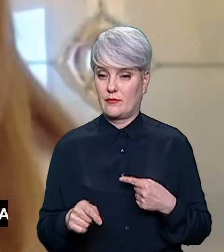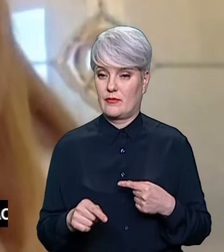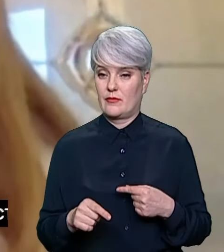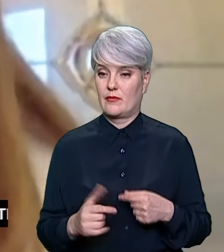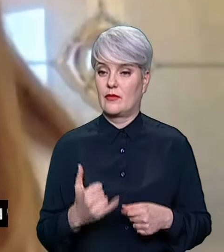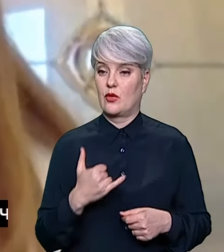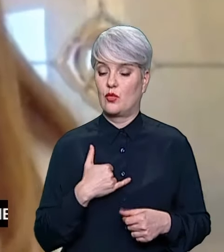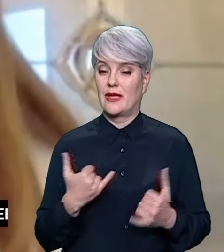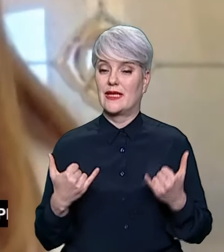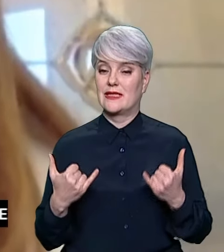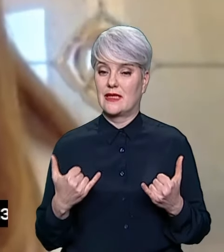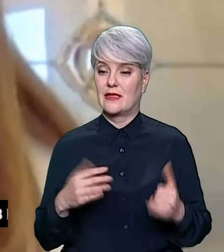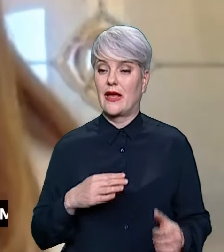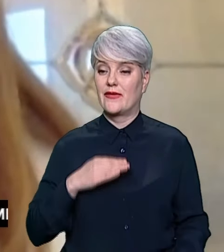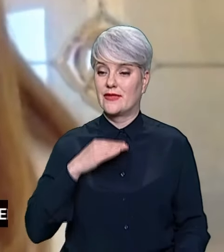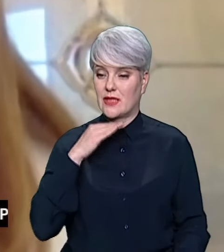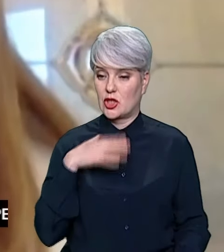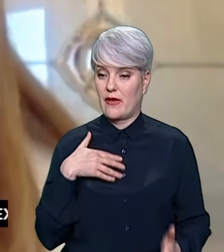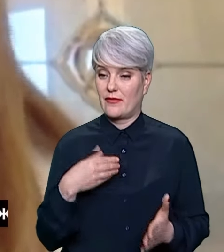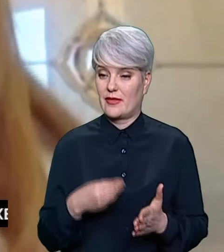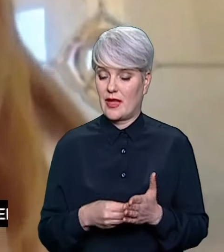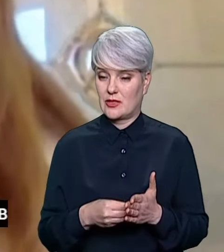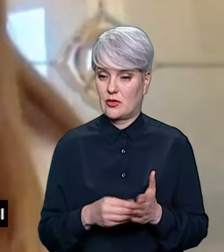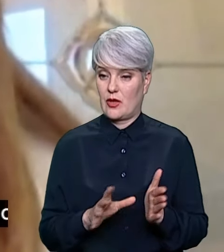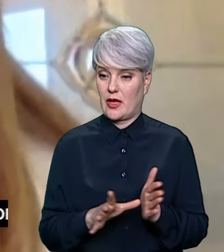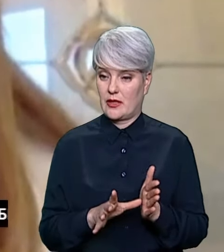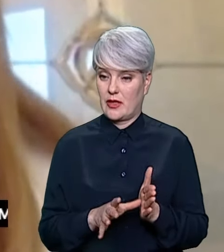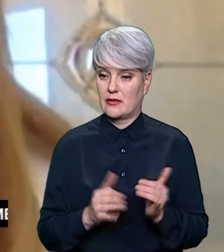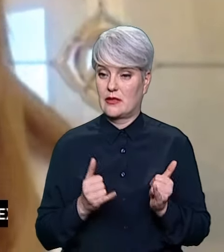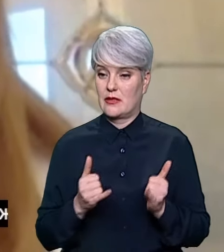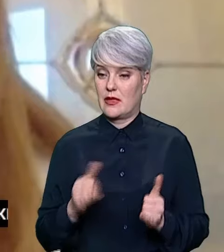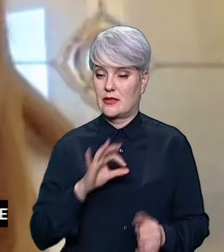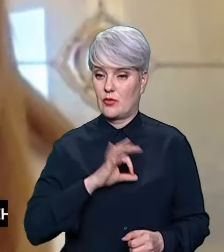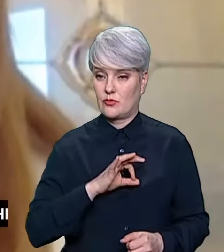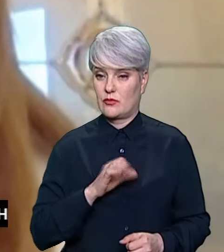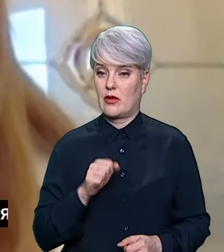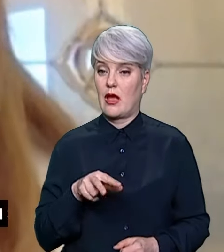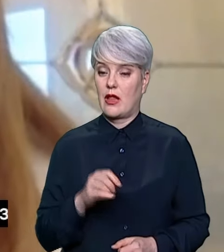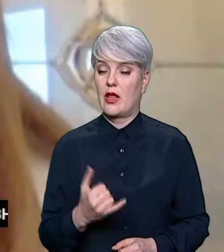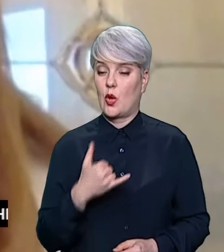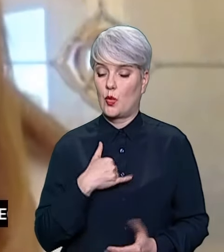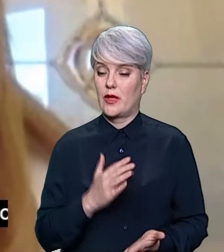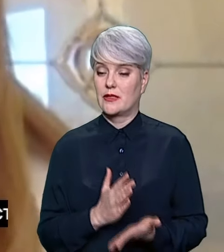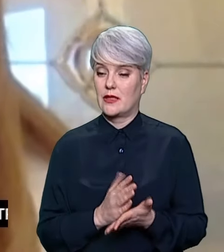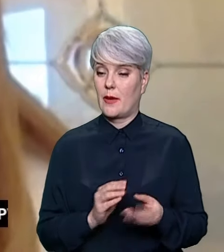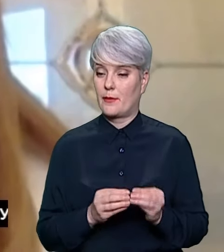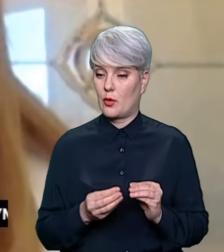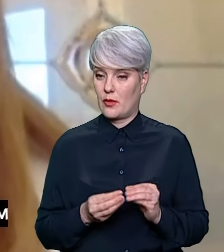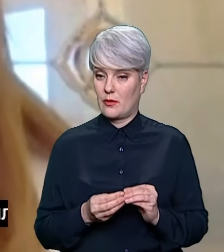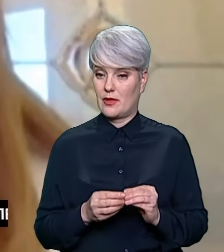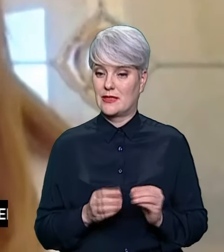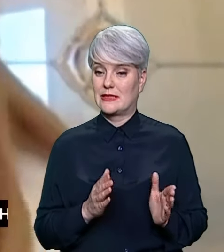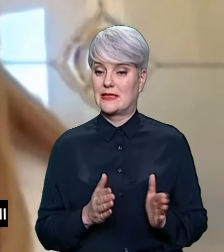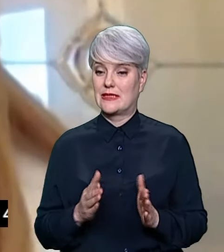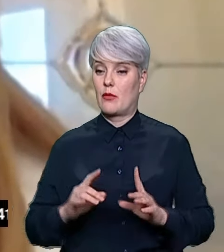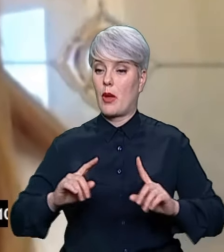роз'ясню. У нас зараз вистачає власної генерації для покриття споживання, але у нас дійсно є проблеми з